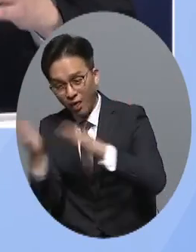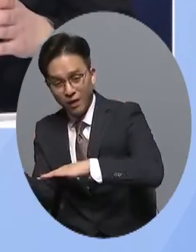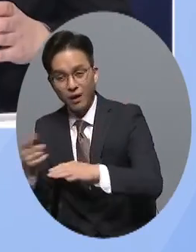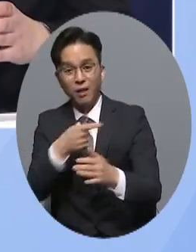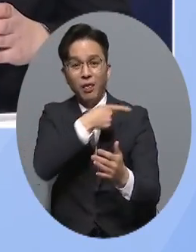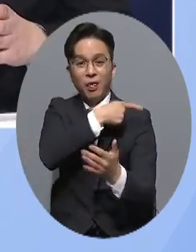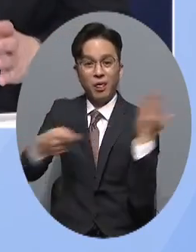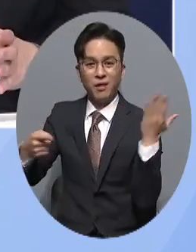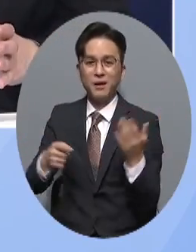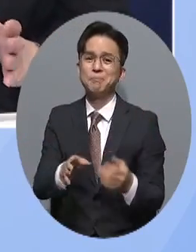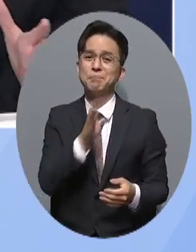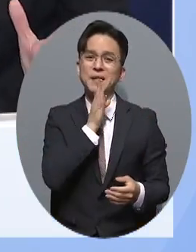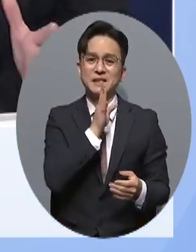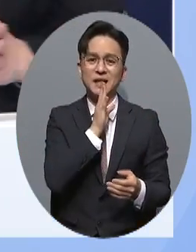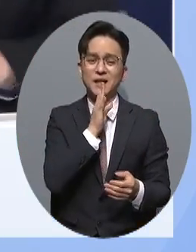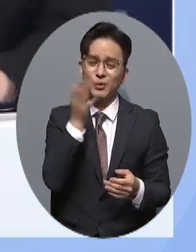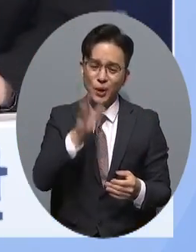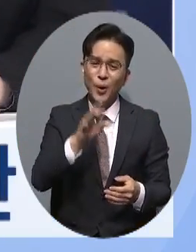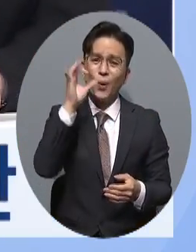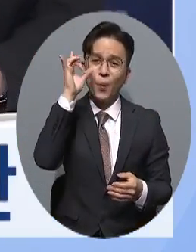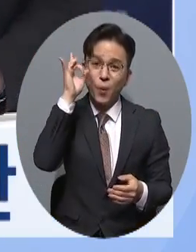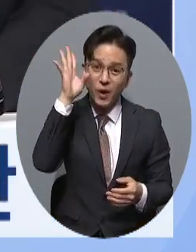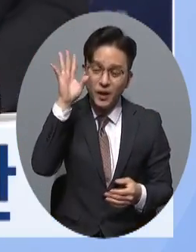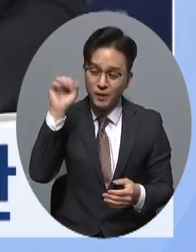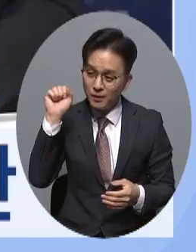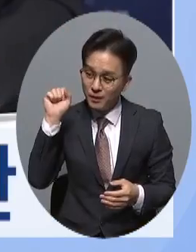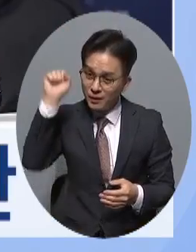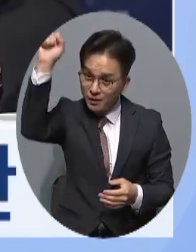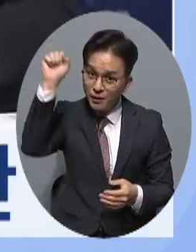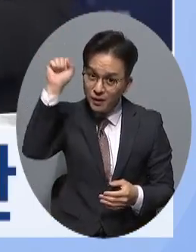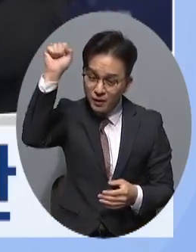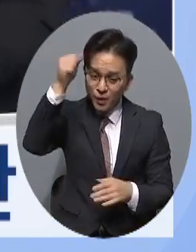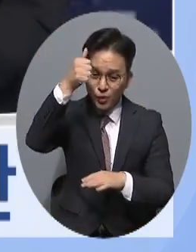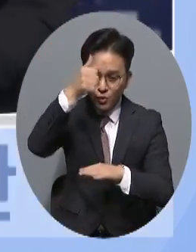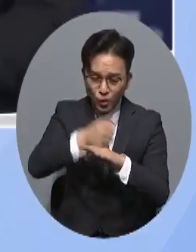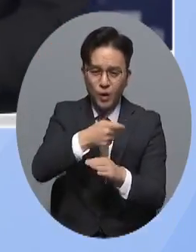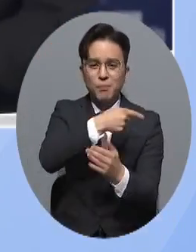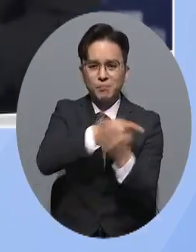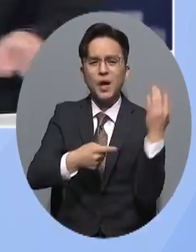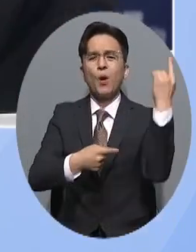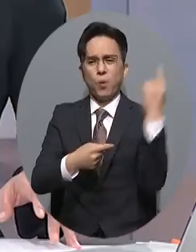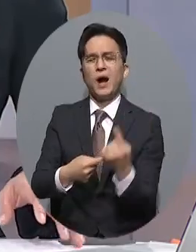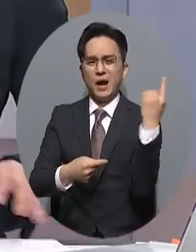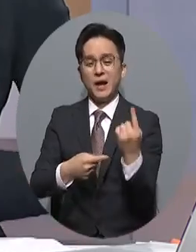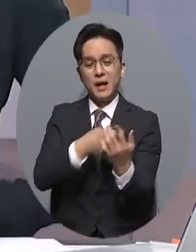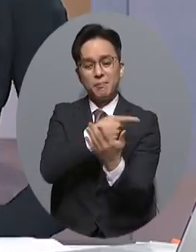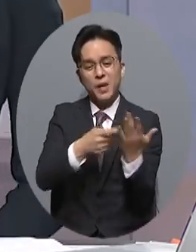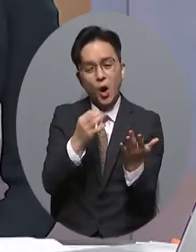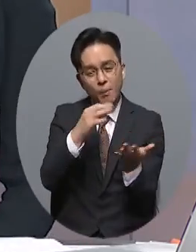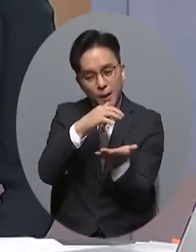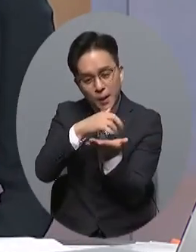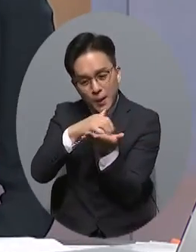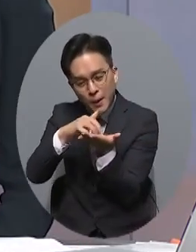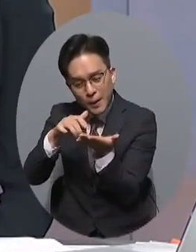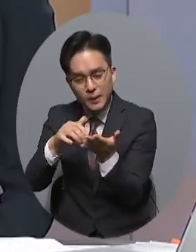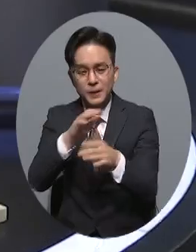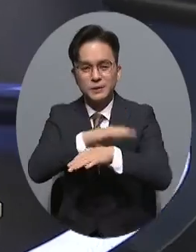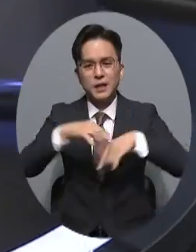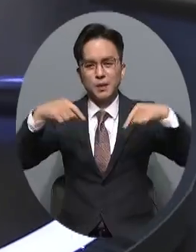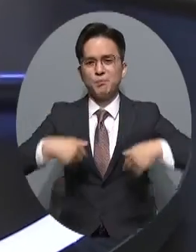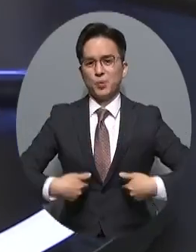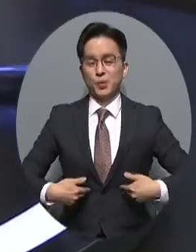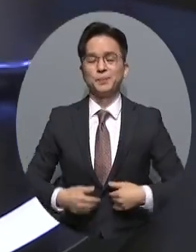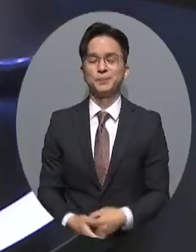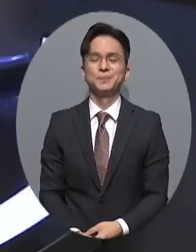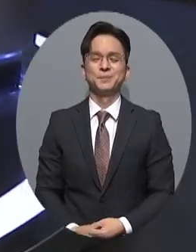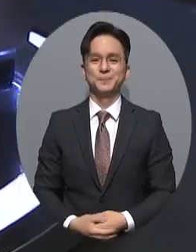쟁의 행위의 필수적인 부분이어서이 부분과 관한 조율이 필요해 보입니다 예 알겠습니다 자 시간 관계상 먼저 두 분 말씀 여기까지들을 수밖에 없겠습니다